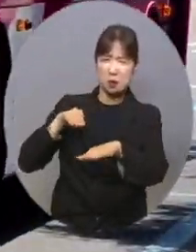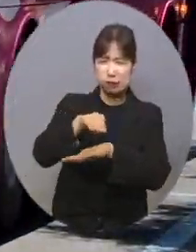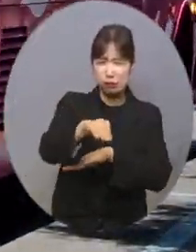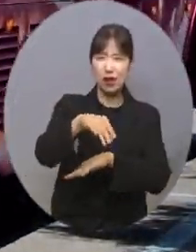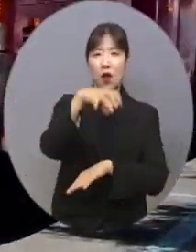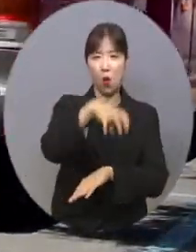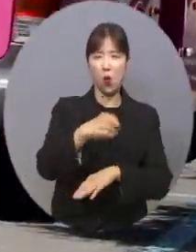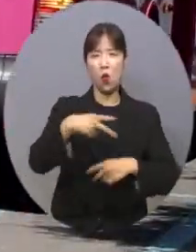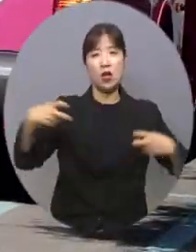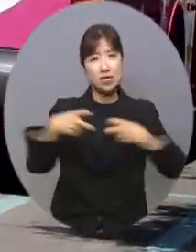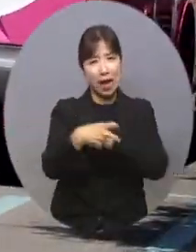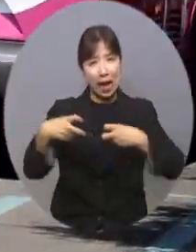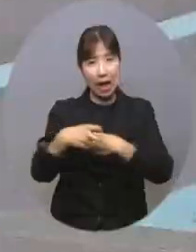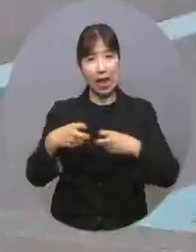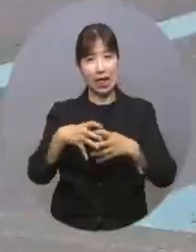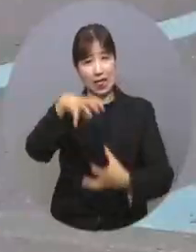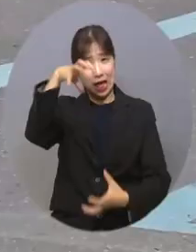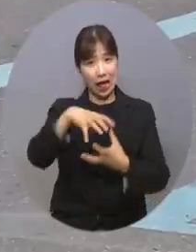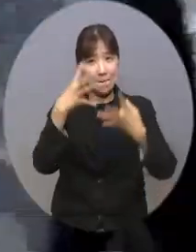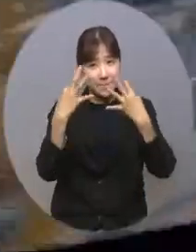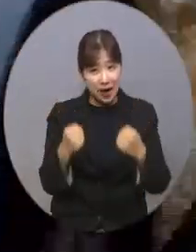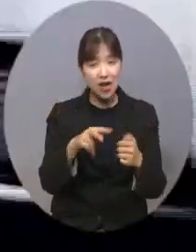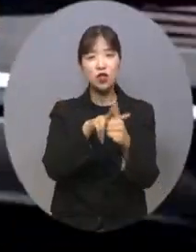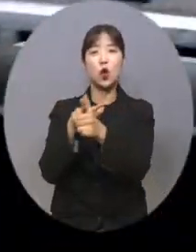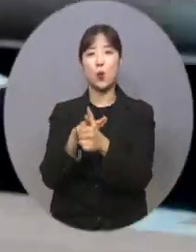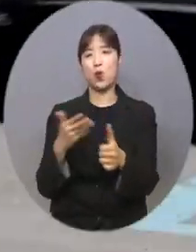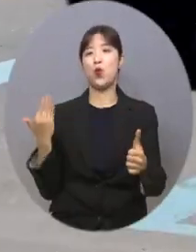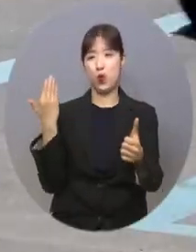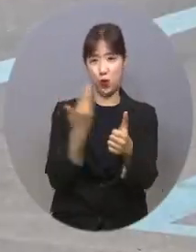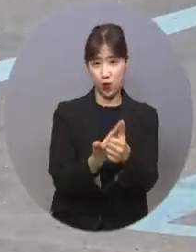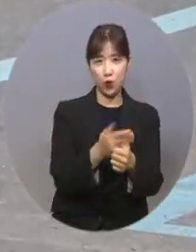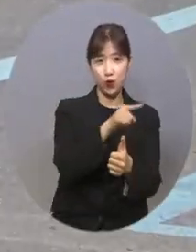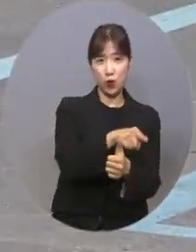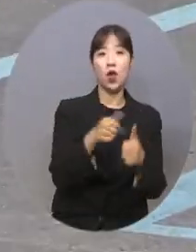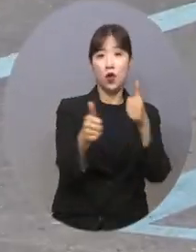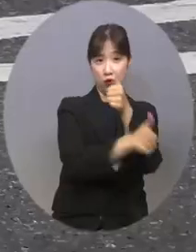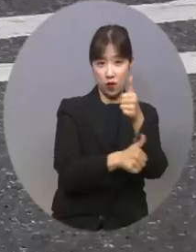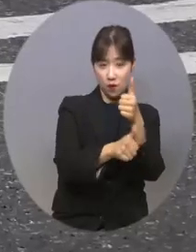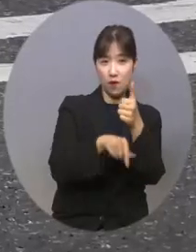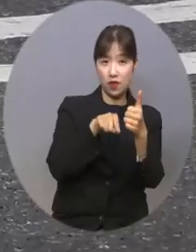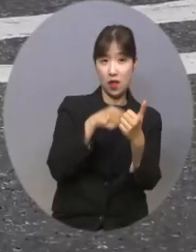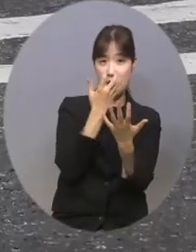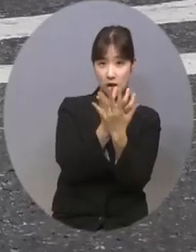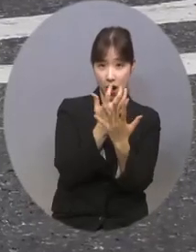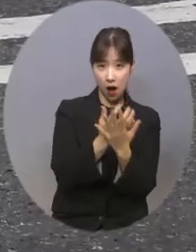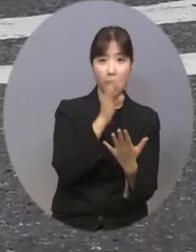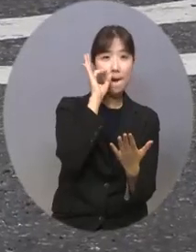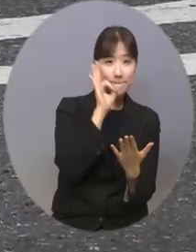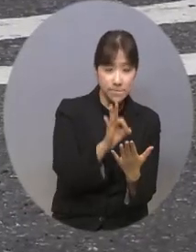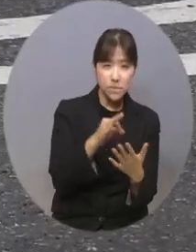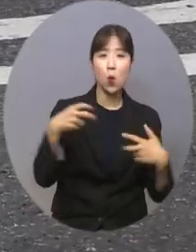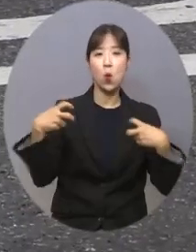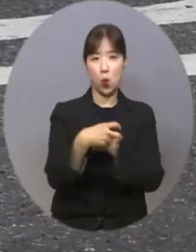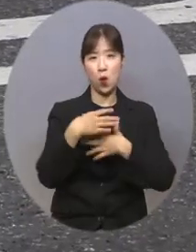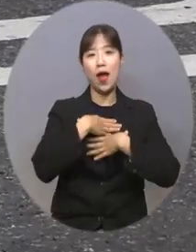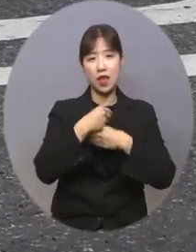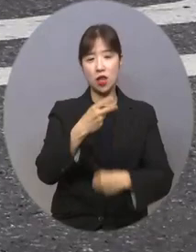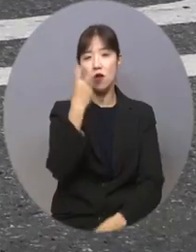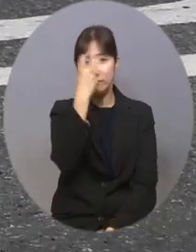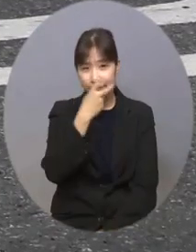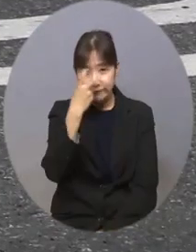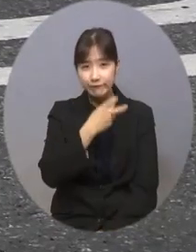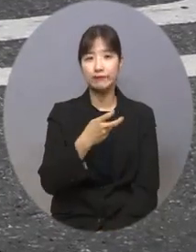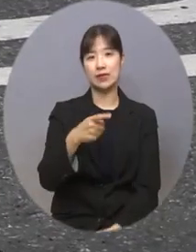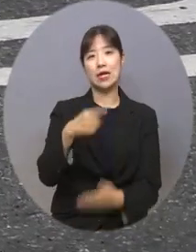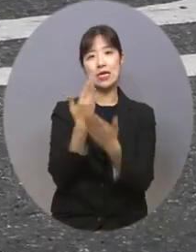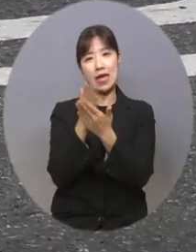차량 통행량 등의 빅데이터를 제공하고 자치경찰위원회는 이 자료를 통해 교통 안전 순찰, 시설 개선